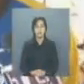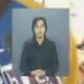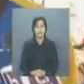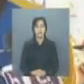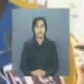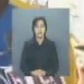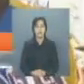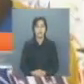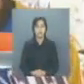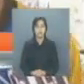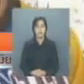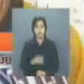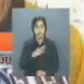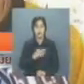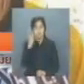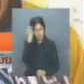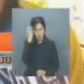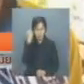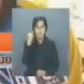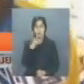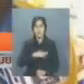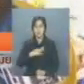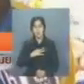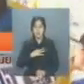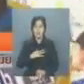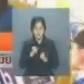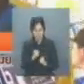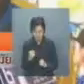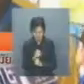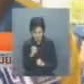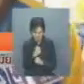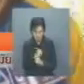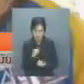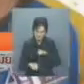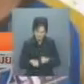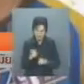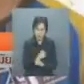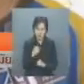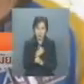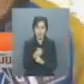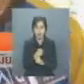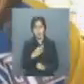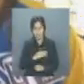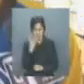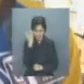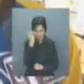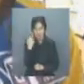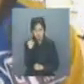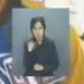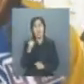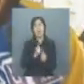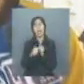ก็รู้สึกกดดันครับว่าเราคะแนนตามนะครับเราต้องแบบทุ่มเทซ้อมมากขึ้นอะไรเงี้ยครับแต่รู้สึกกดดันมากกว่าเป็นบ้านเราด้วยเรา